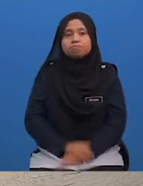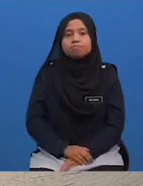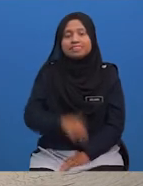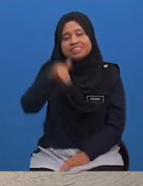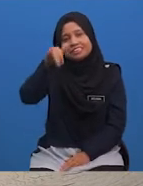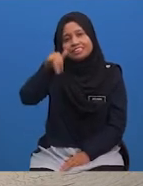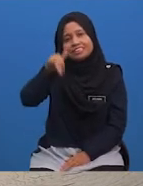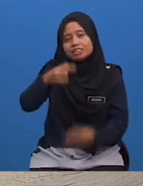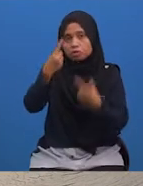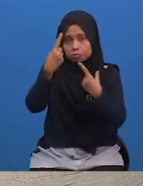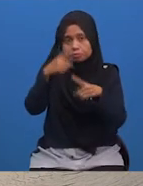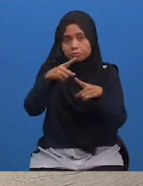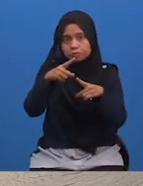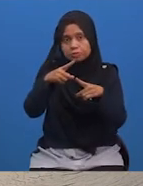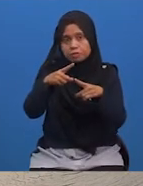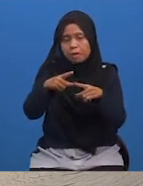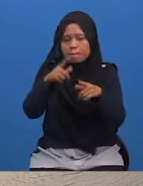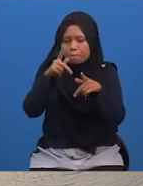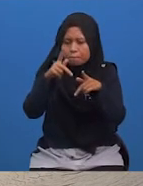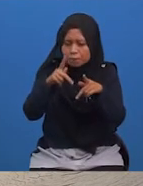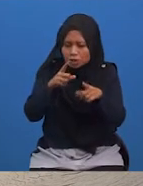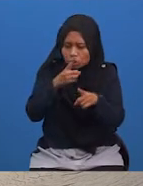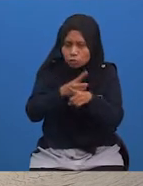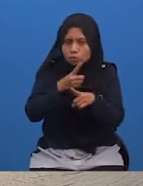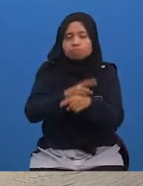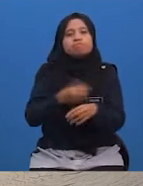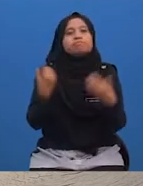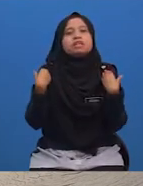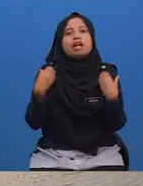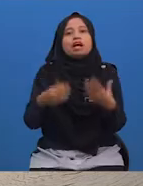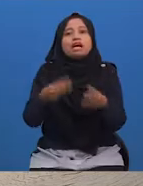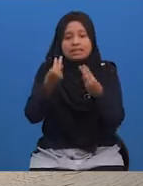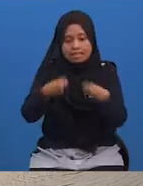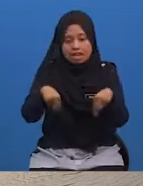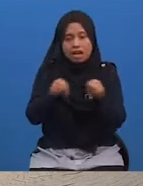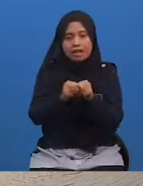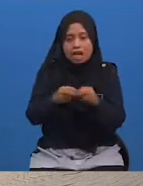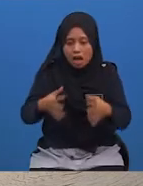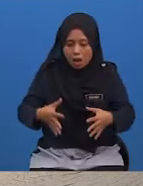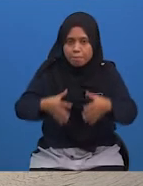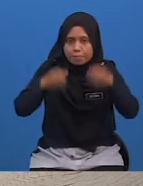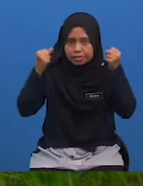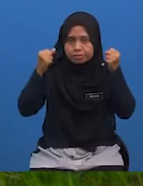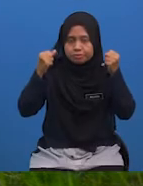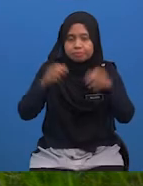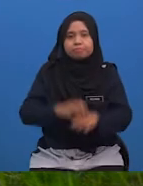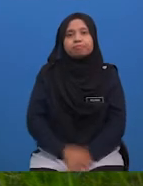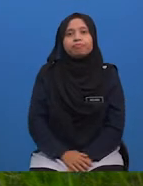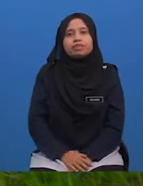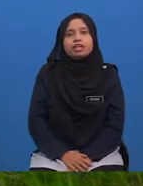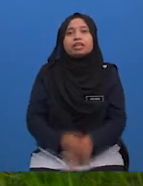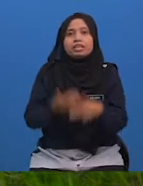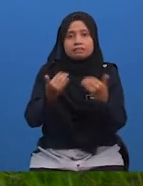Ya, jawapan yang paling tepat. Nilai keberanian.